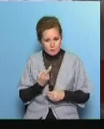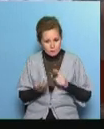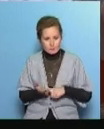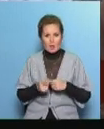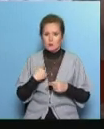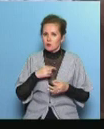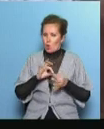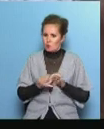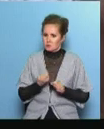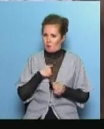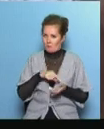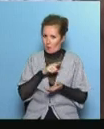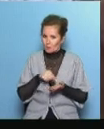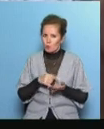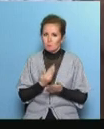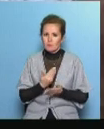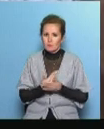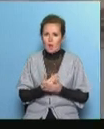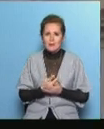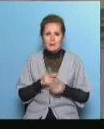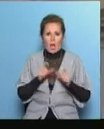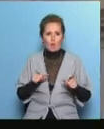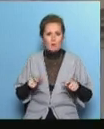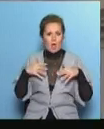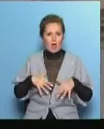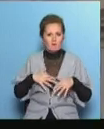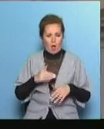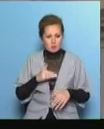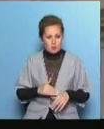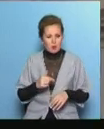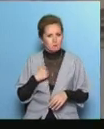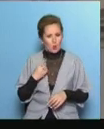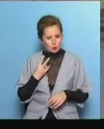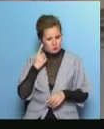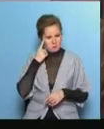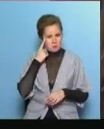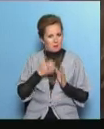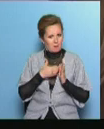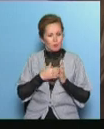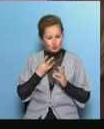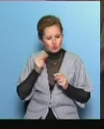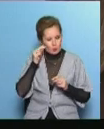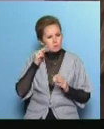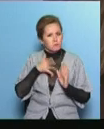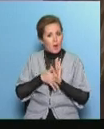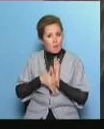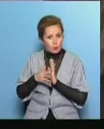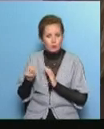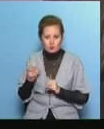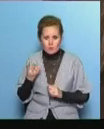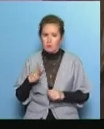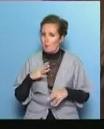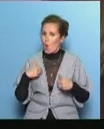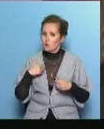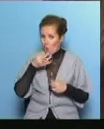мне вопросы, которые касаются народов Кавказа. Вот здесь мне нужно еще поработать. Для меня это был очень интересный и полезный опыт. Это для